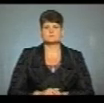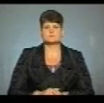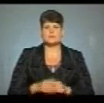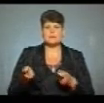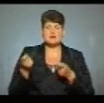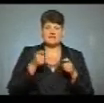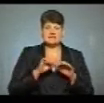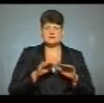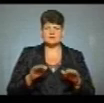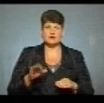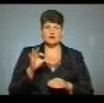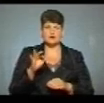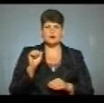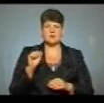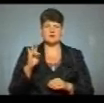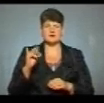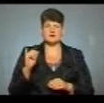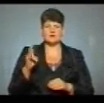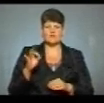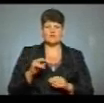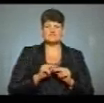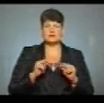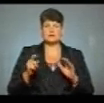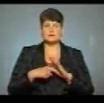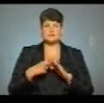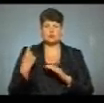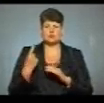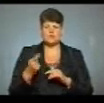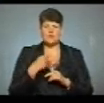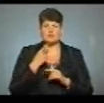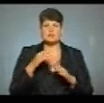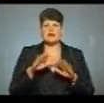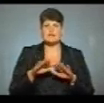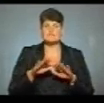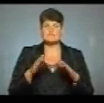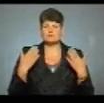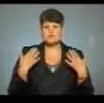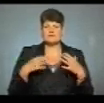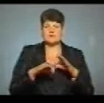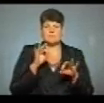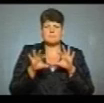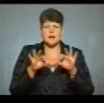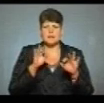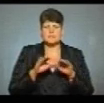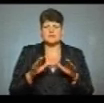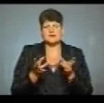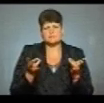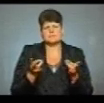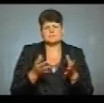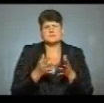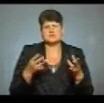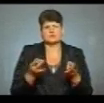Привезла дітей у табір Ольга Аніконова, вчитель із Донеччини. Каже, на цей відпочинок обирала дітей, які за соціальним статусом найбільше потребують